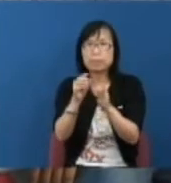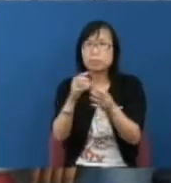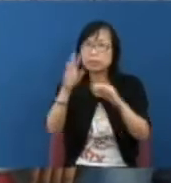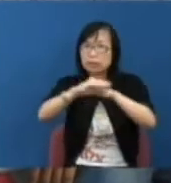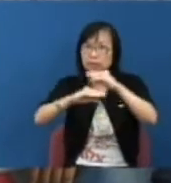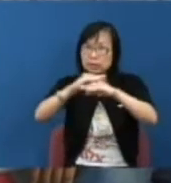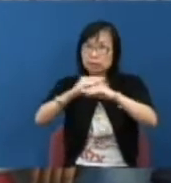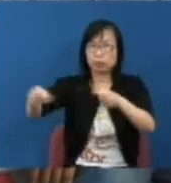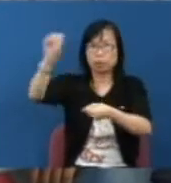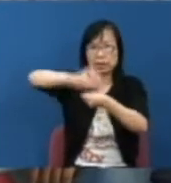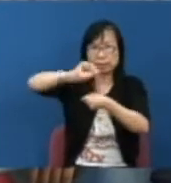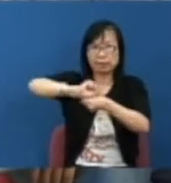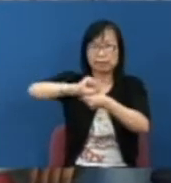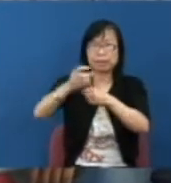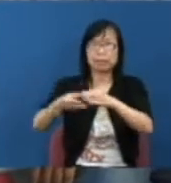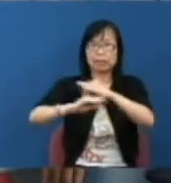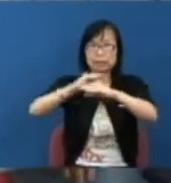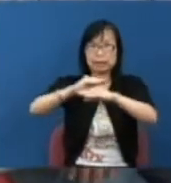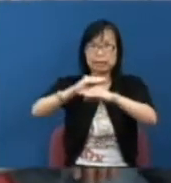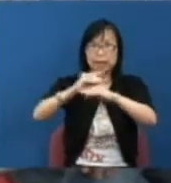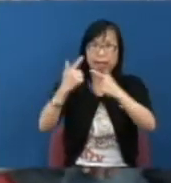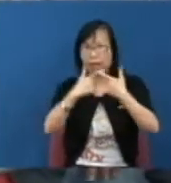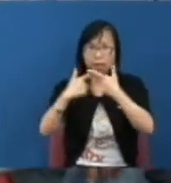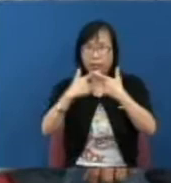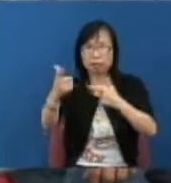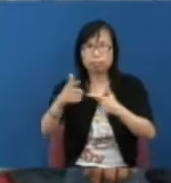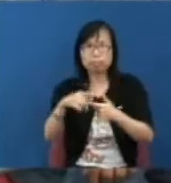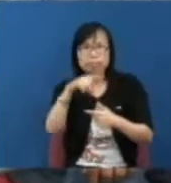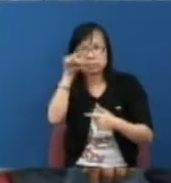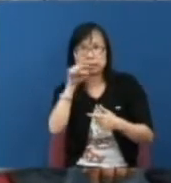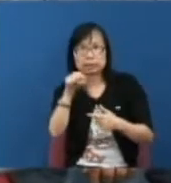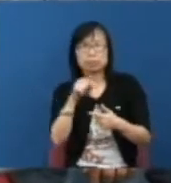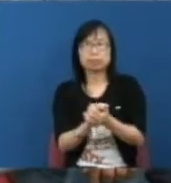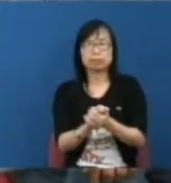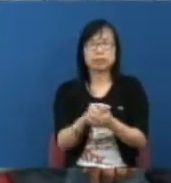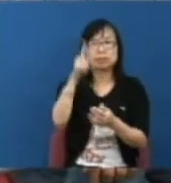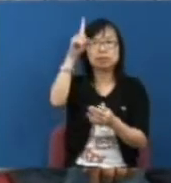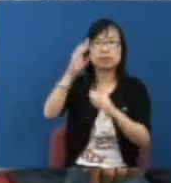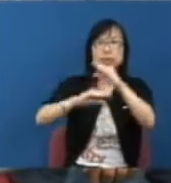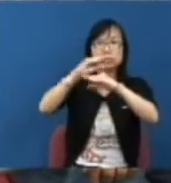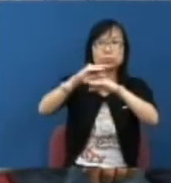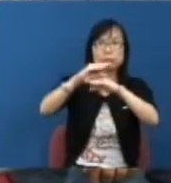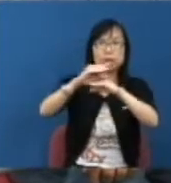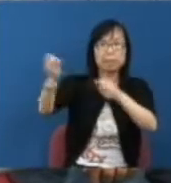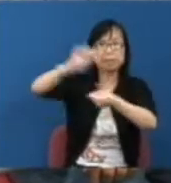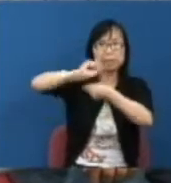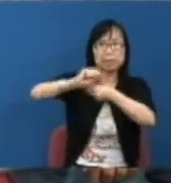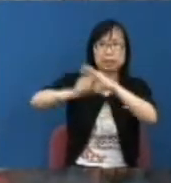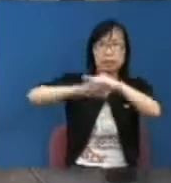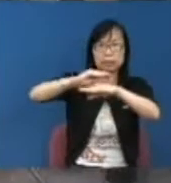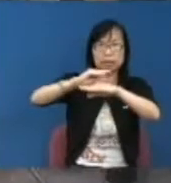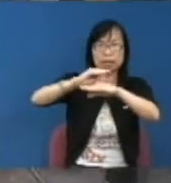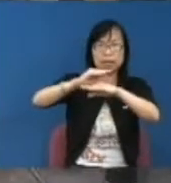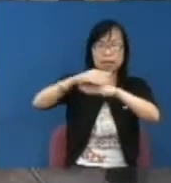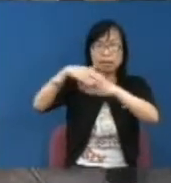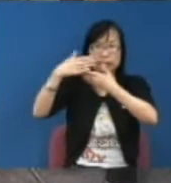及一啲加建。咁好爭拗地咧，就話究竟嗰啲上蓋嘅建築物咧係咪僭建啦？但係背